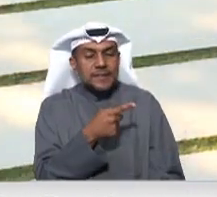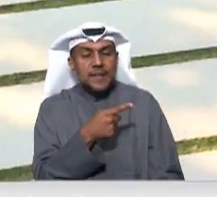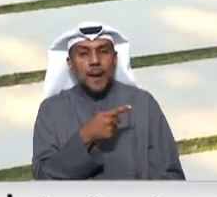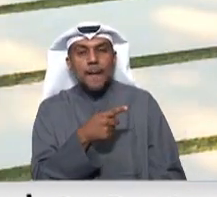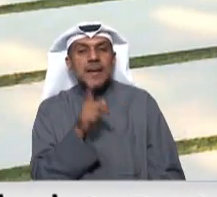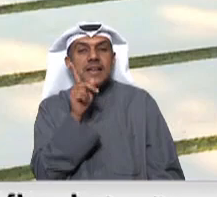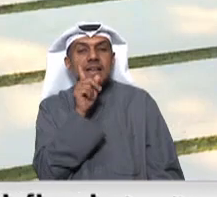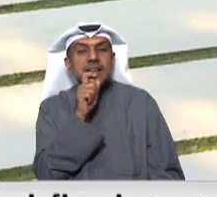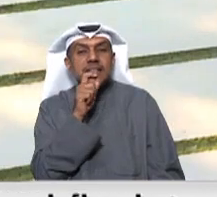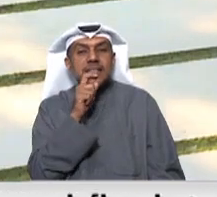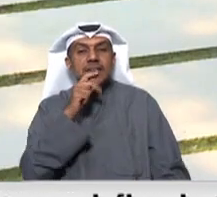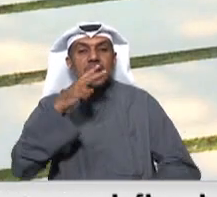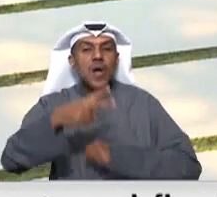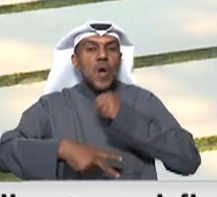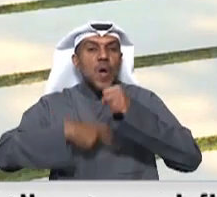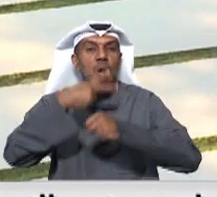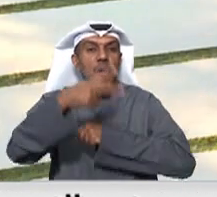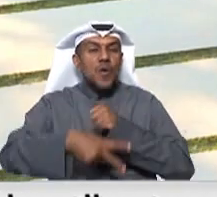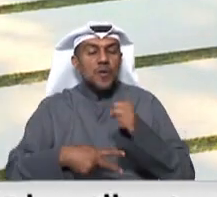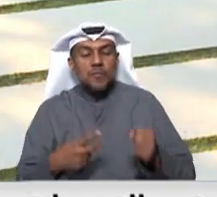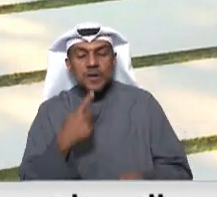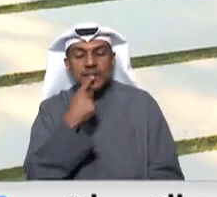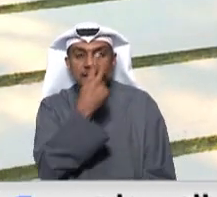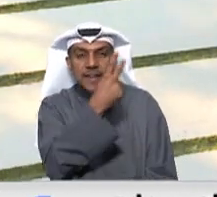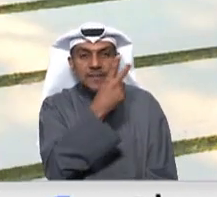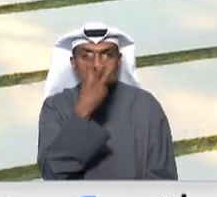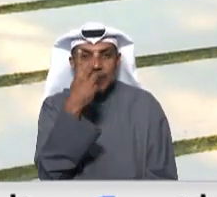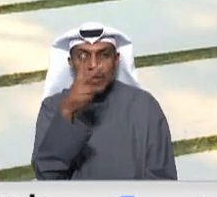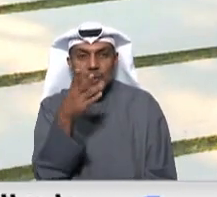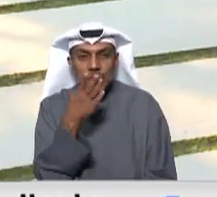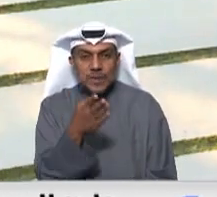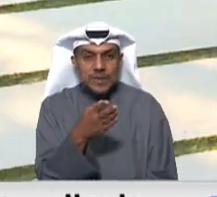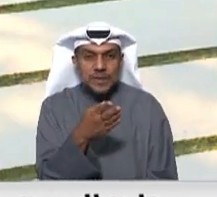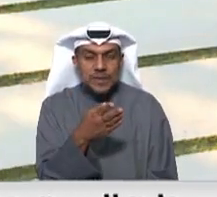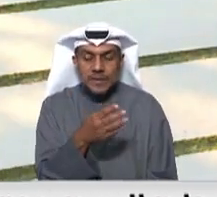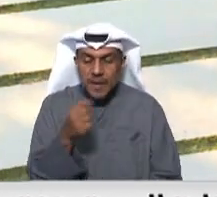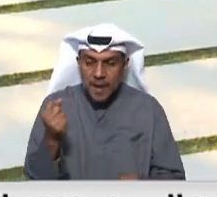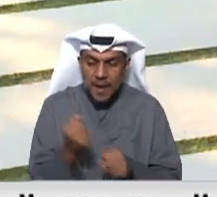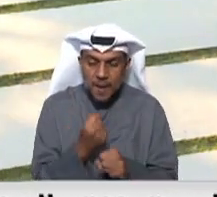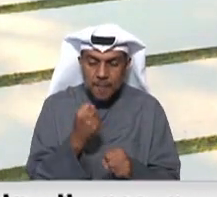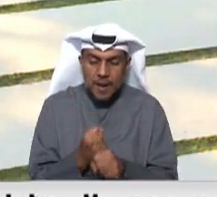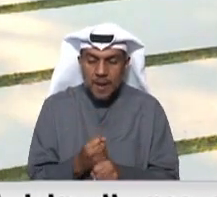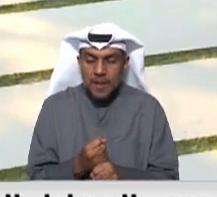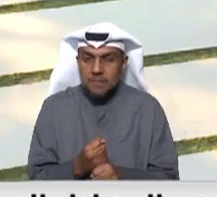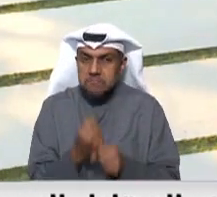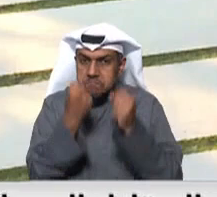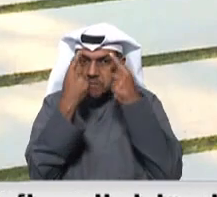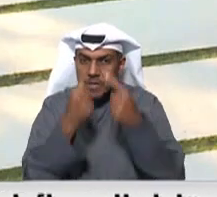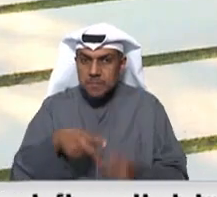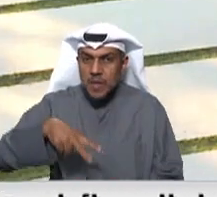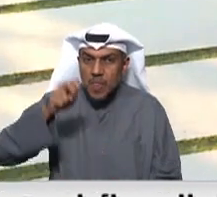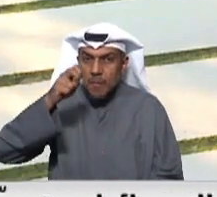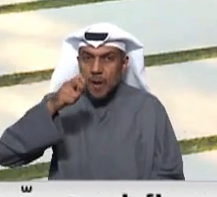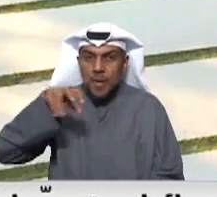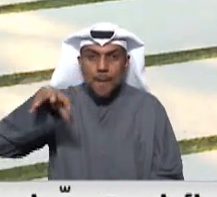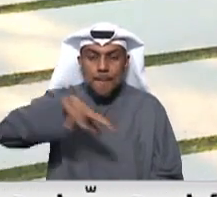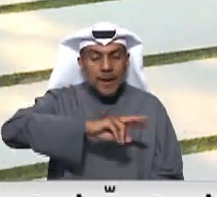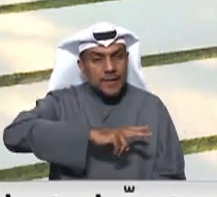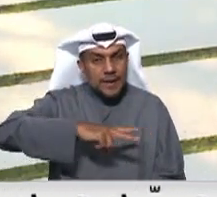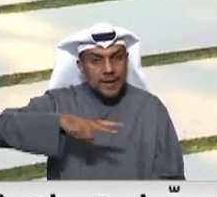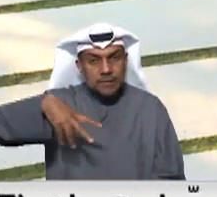قطر 2023 يتلالا ويزهو من بين 8 دوله ومنظمات غير حكوميه